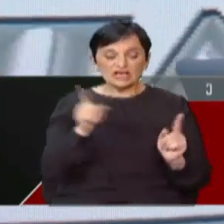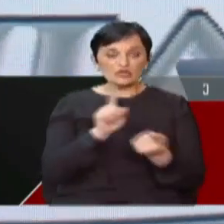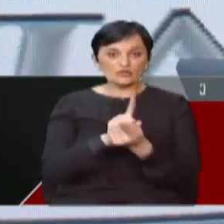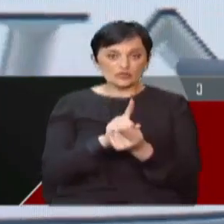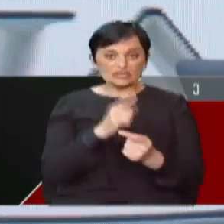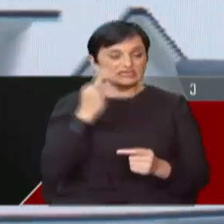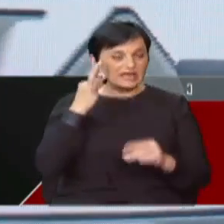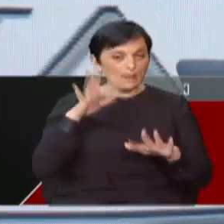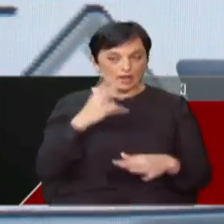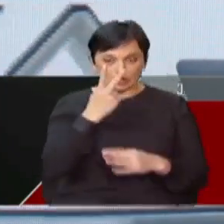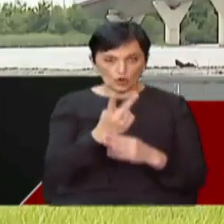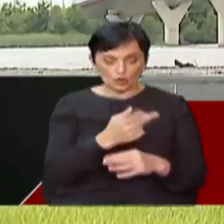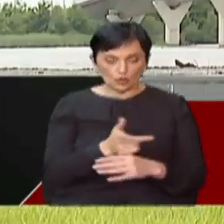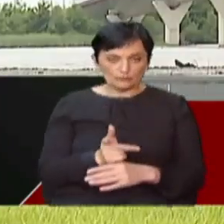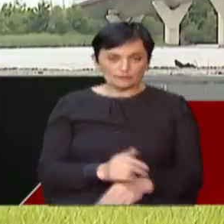რეპორტაჟი სამეგრელოდან